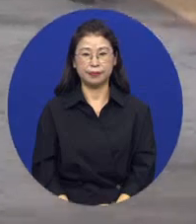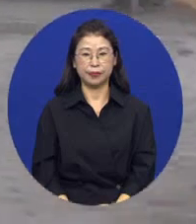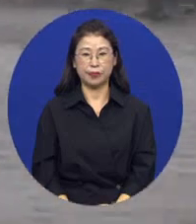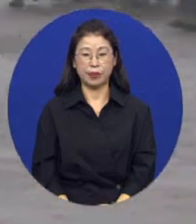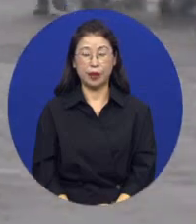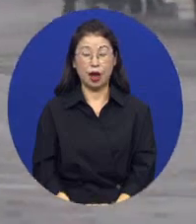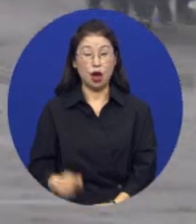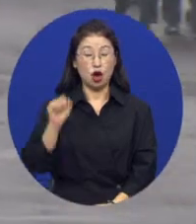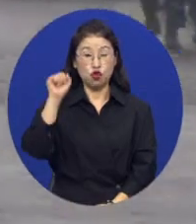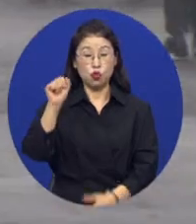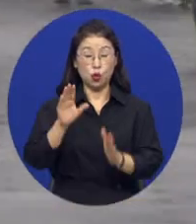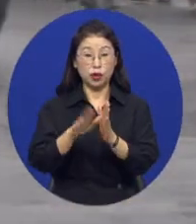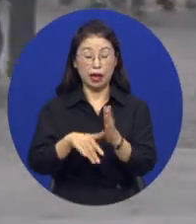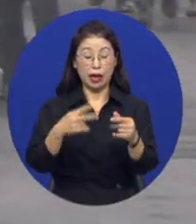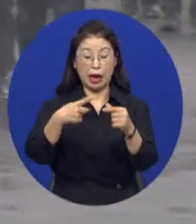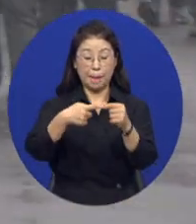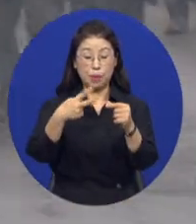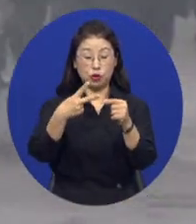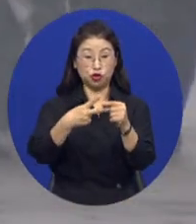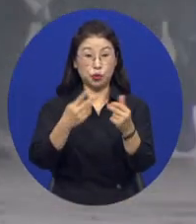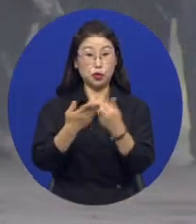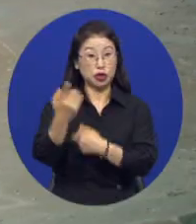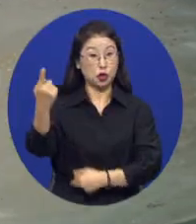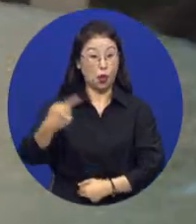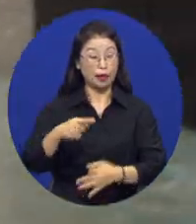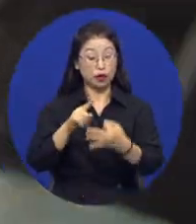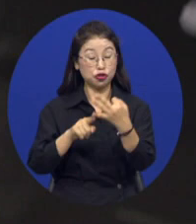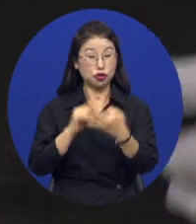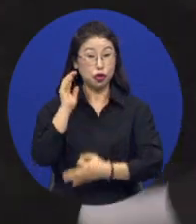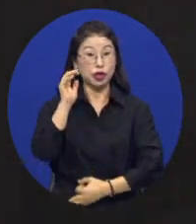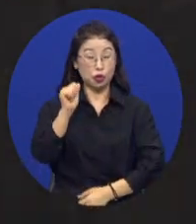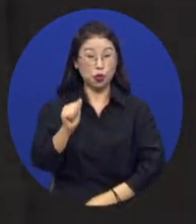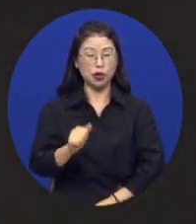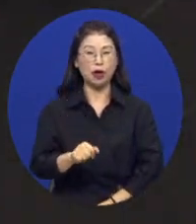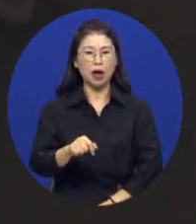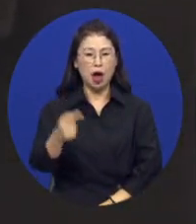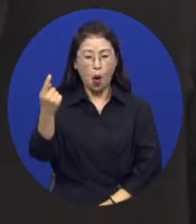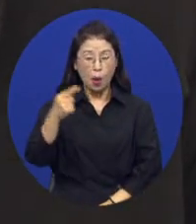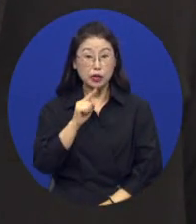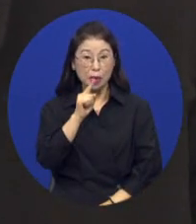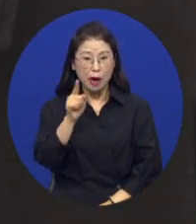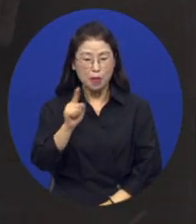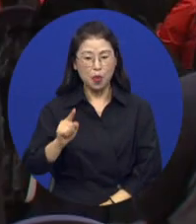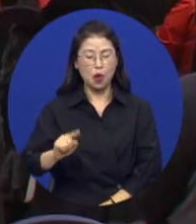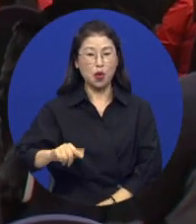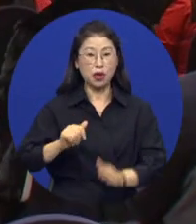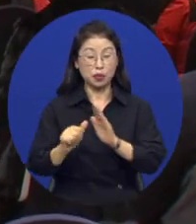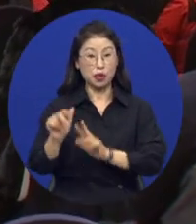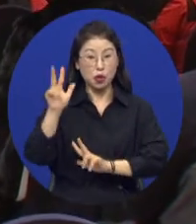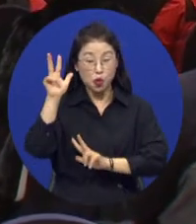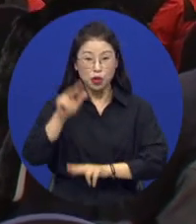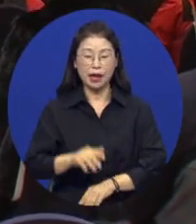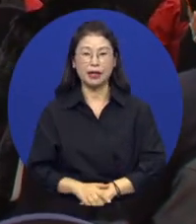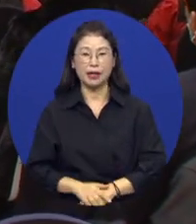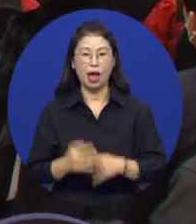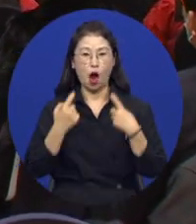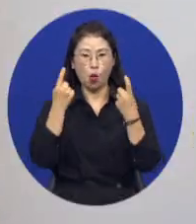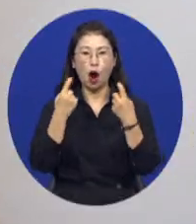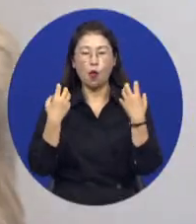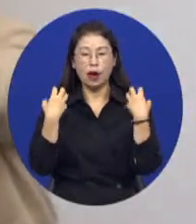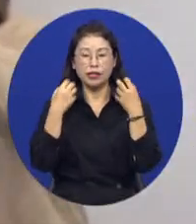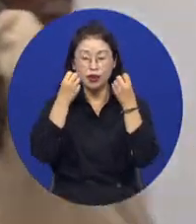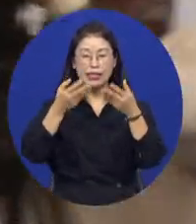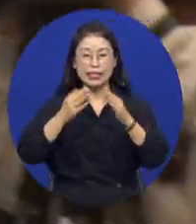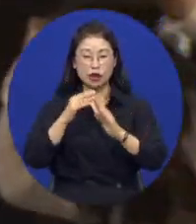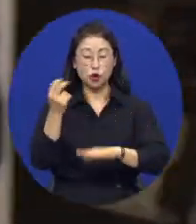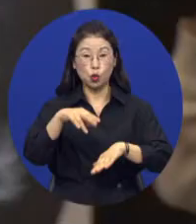후보 시절 두 차례 제주를 찾은 윤석열 대통령. 그때마다 강조한 대표 공약 중에 하나가 관광청